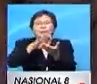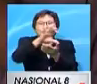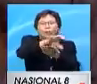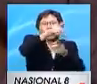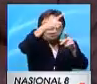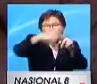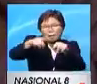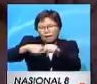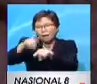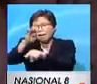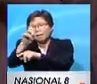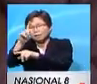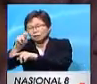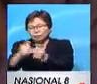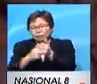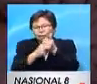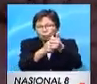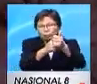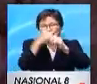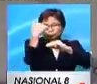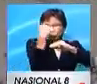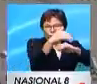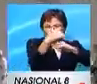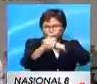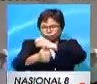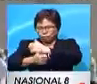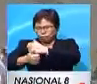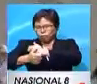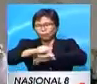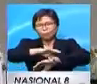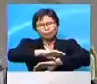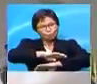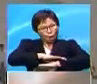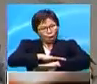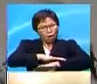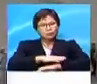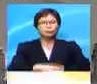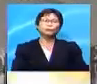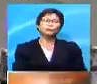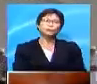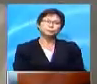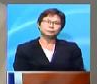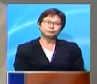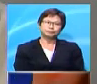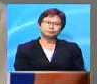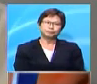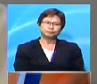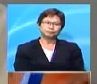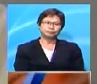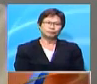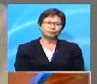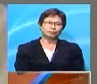pelbagai kelas aset mengikut tahap risiko yang munasabah